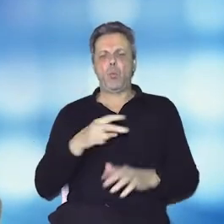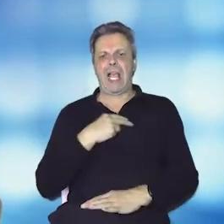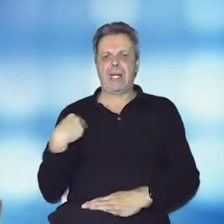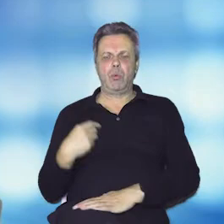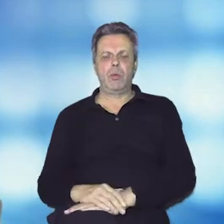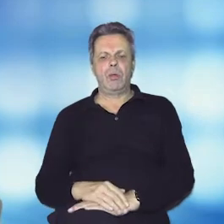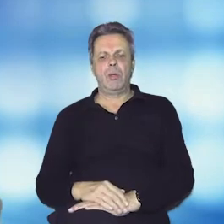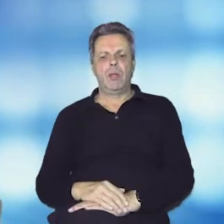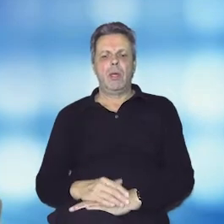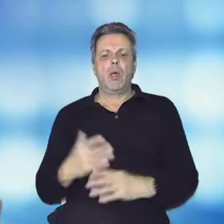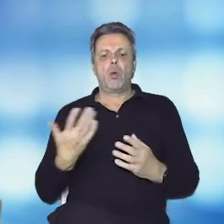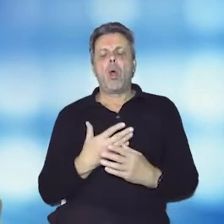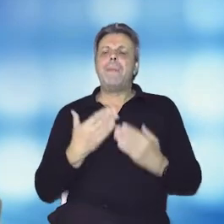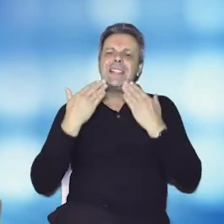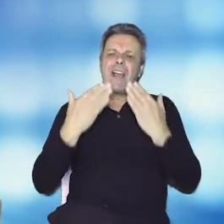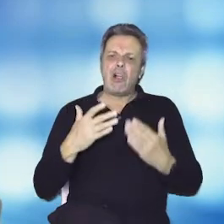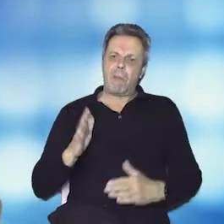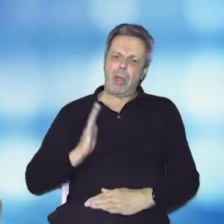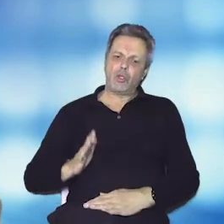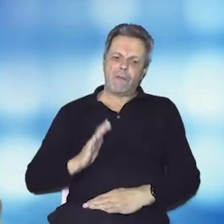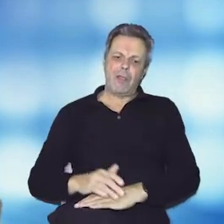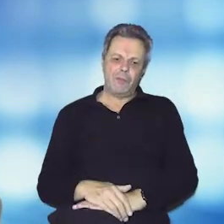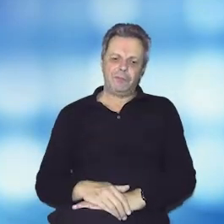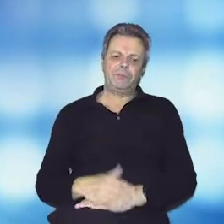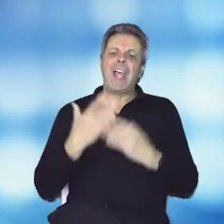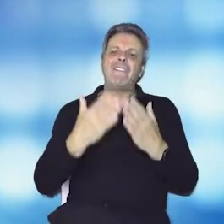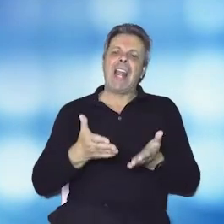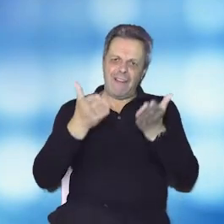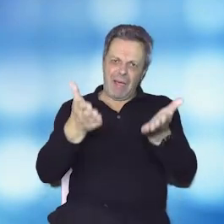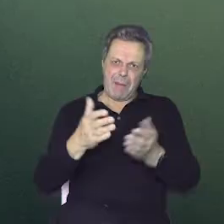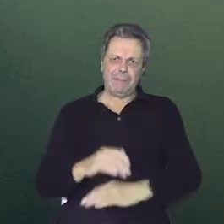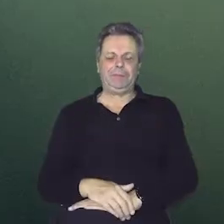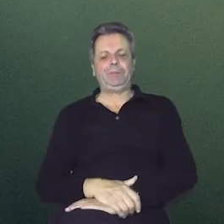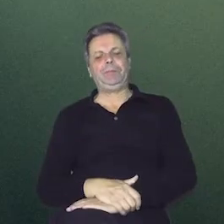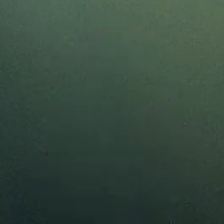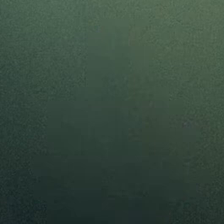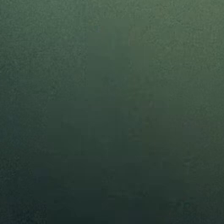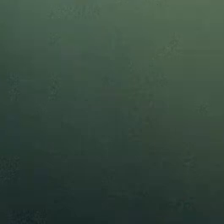Zagrebu, kojem najviše zahvaljujem na gostovanje. Hvala vama.